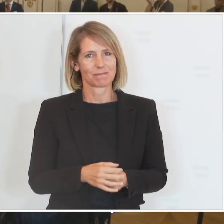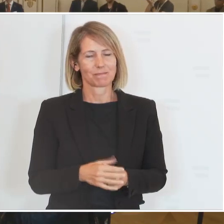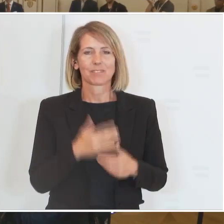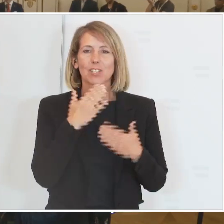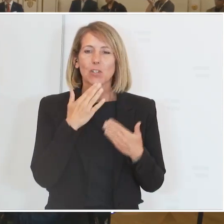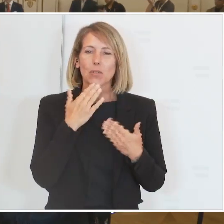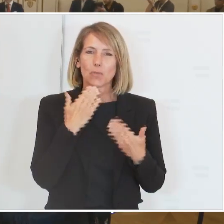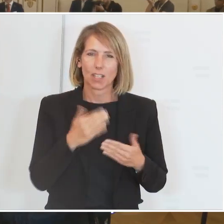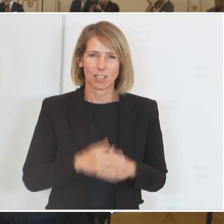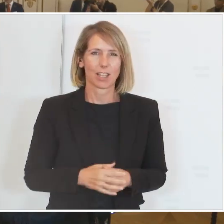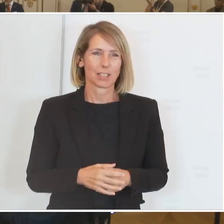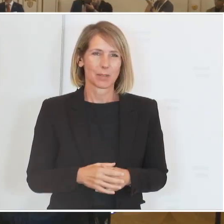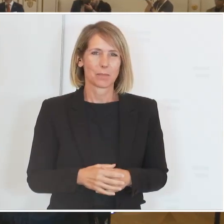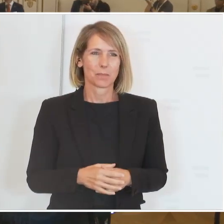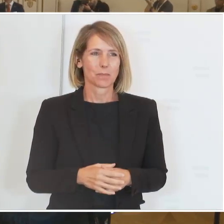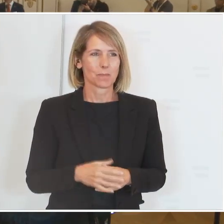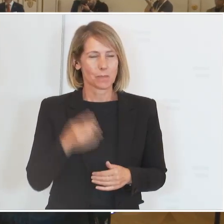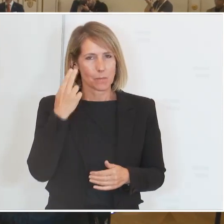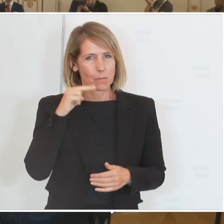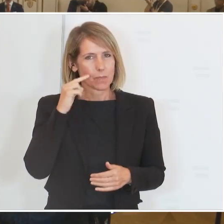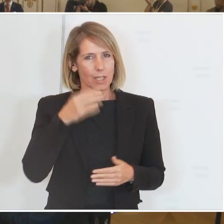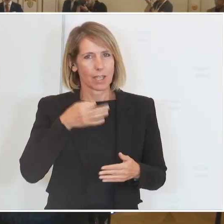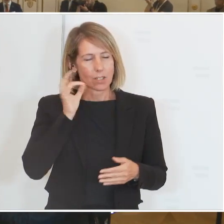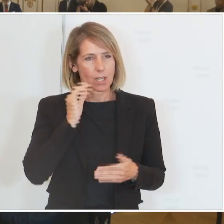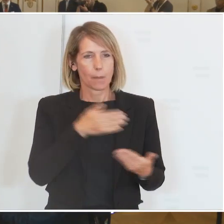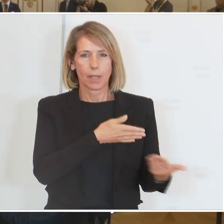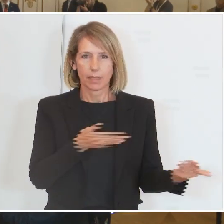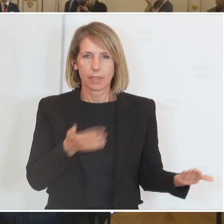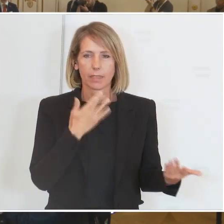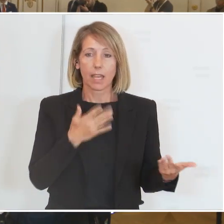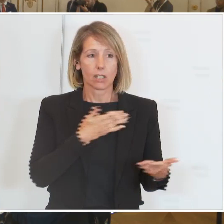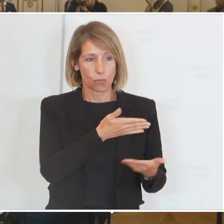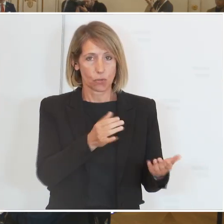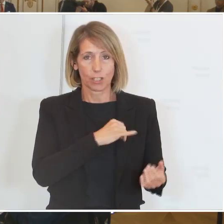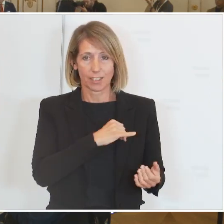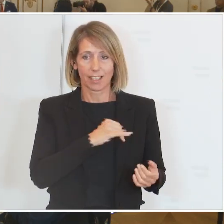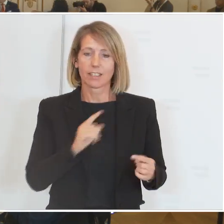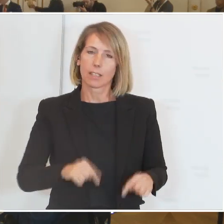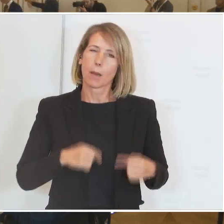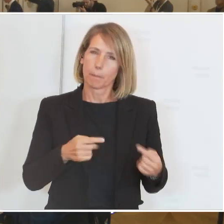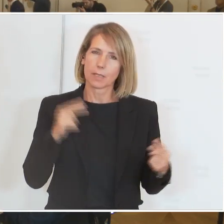Vielen Dank. Meine Herren, vielen Dank, Frau Klubob, vielen Dank auch für Ihr Interesse. Bis zum nächsten Mal.